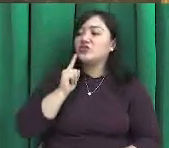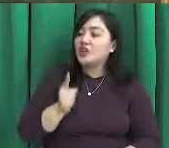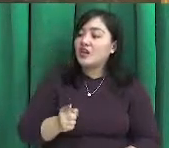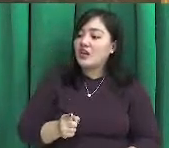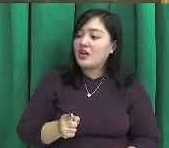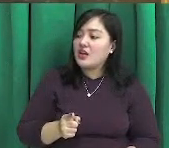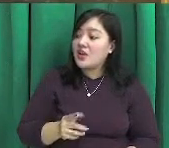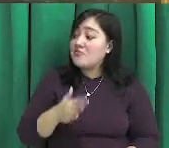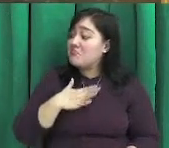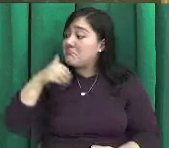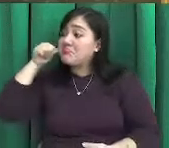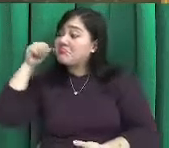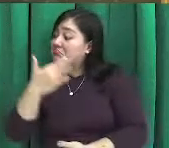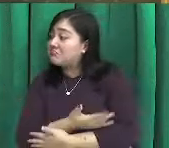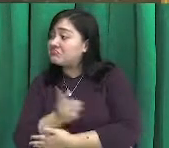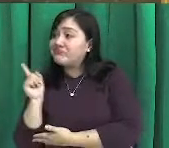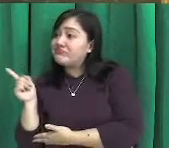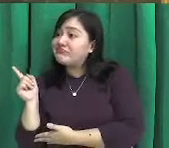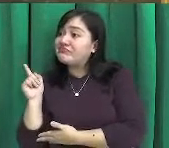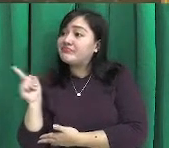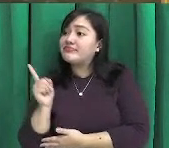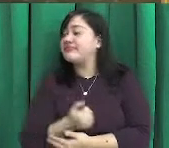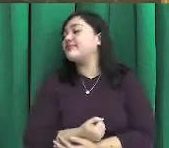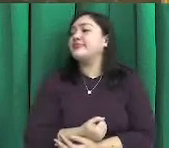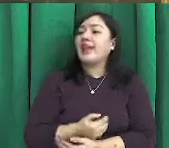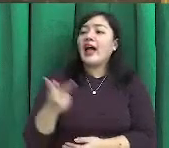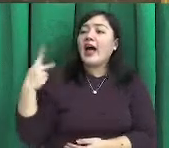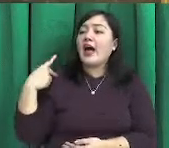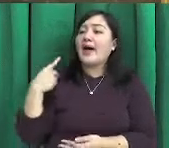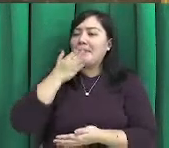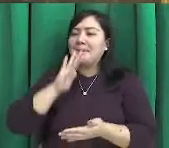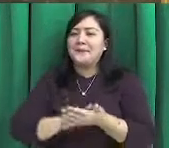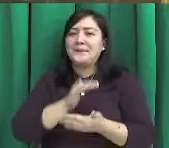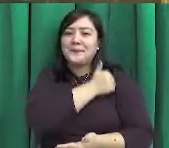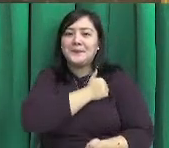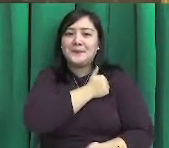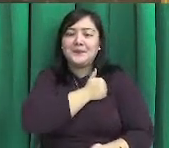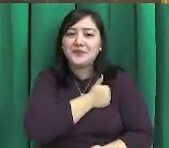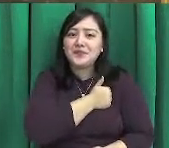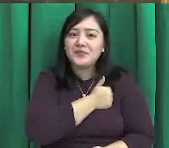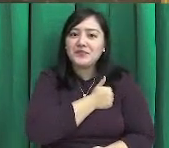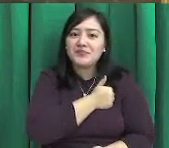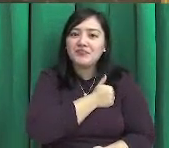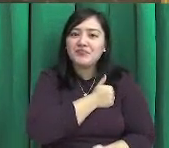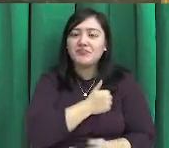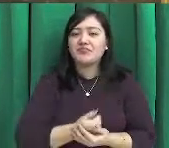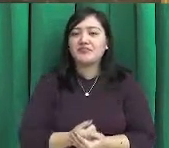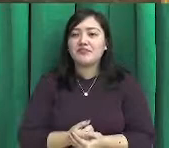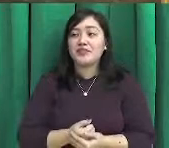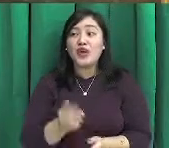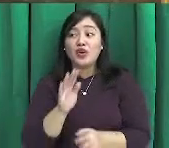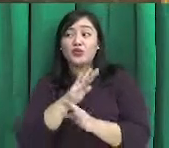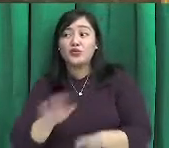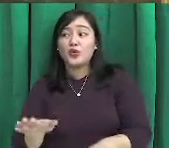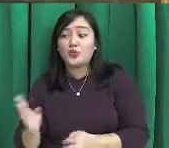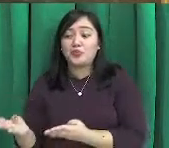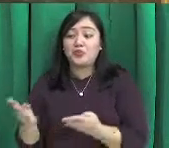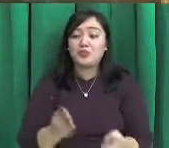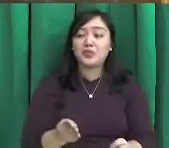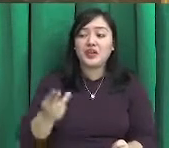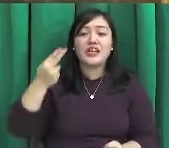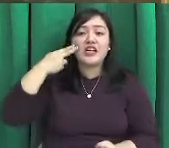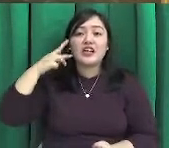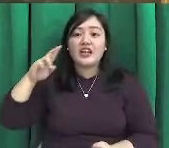sabi ko, bakit nga ba naniwala ako sa lahat ng sinabi mo? Meron yung ibang sinabi niya. Hindi ko lang po matandaan kung exactly ano, pero merong